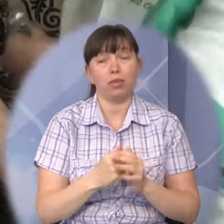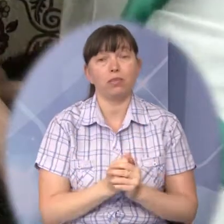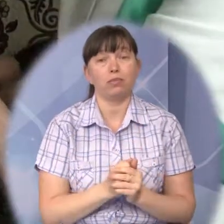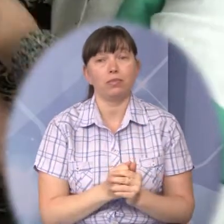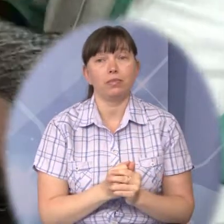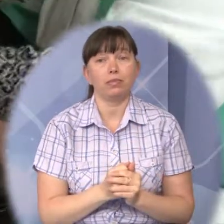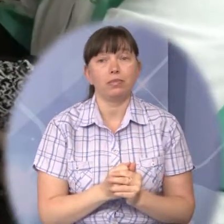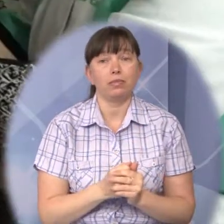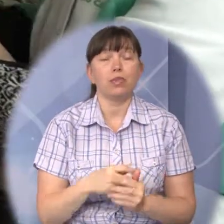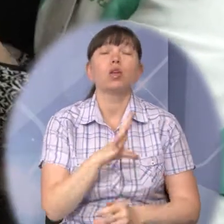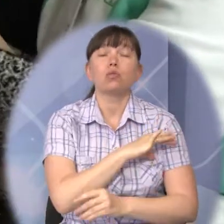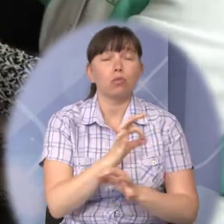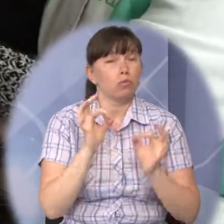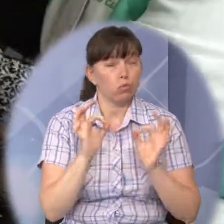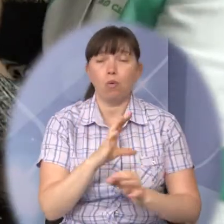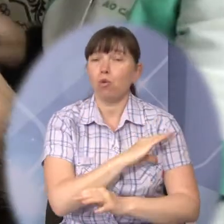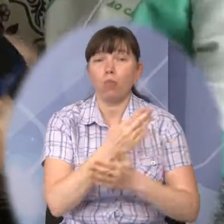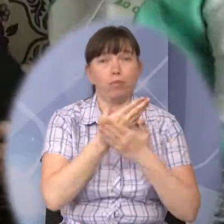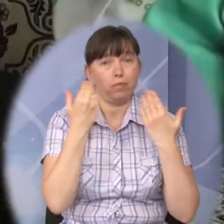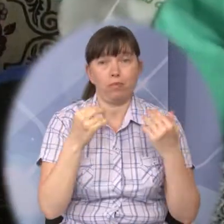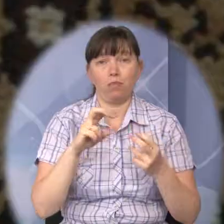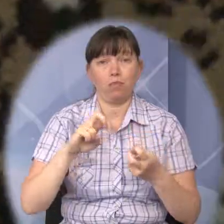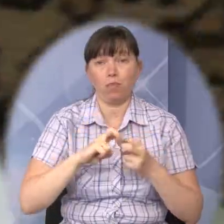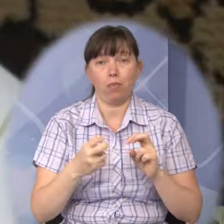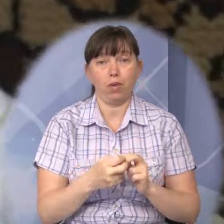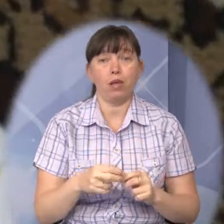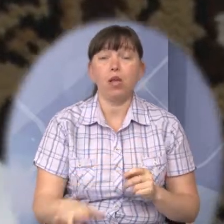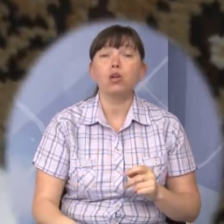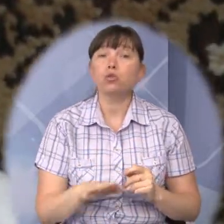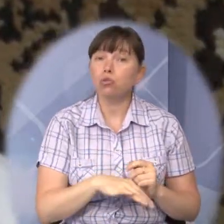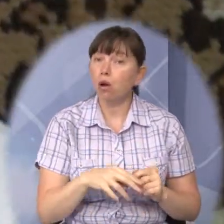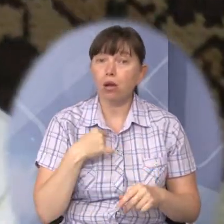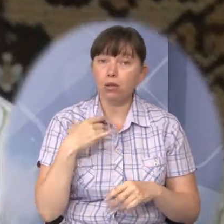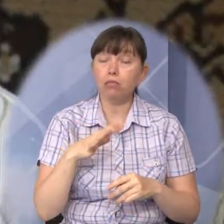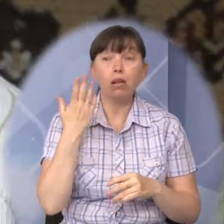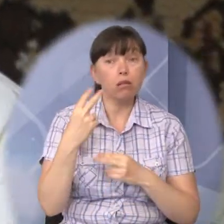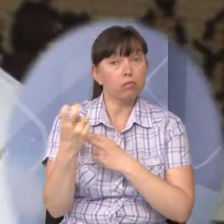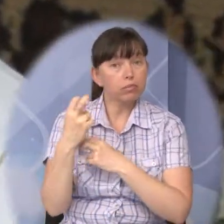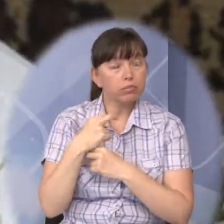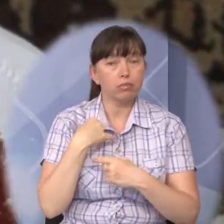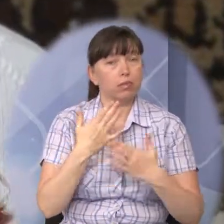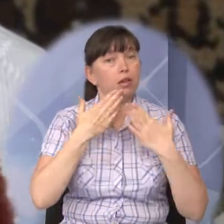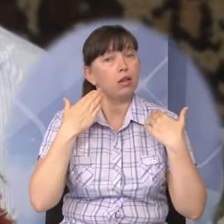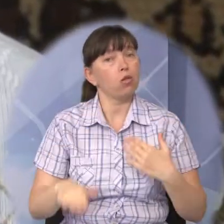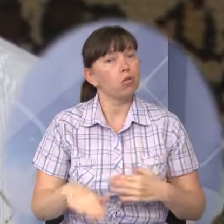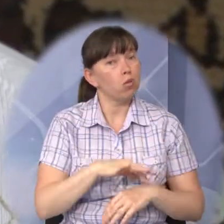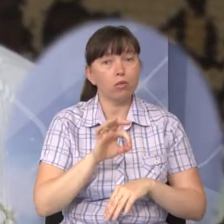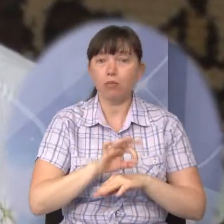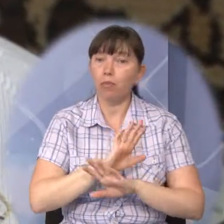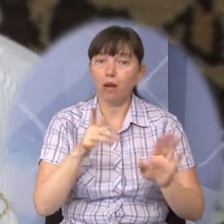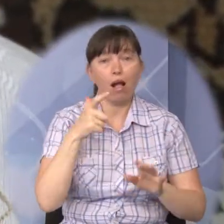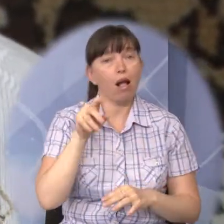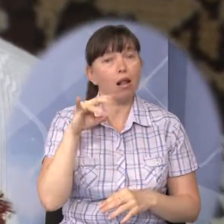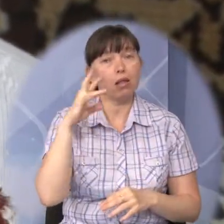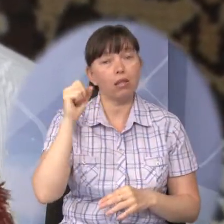tensiune. Brava, bunica. Tensiune nu ai probleme. Nici cu picioarele nu mă simt așa de rău de când vine dumneai, doamna